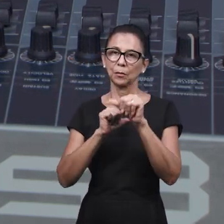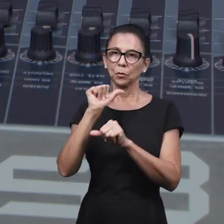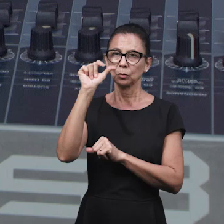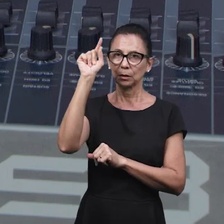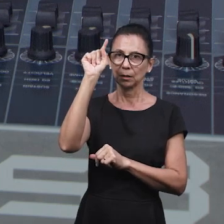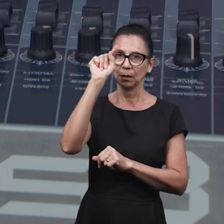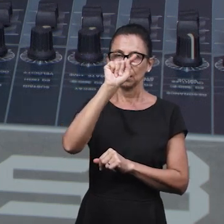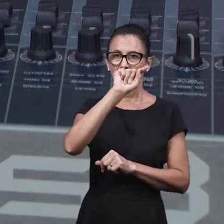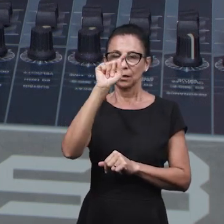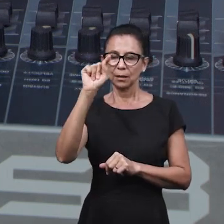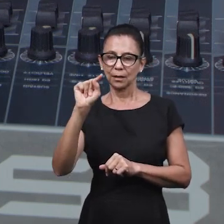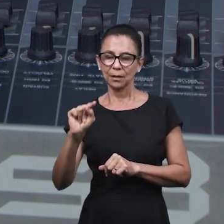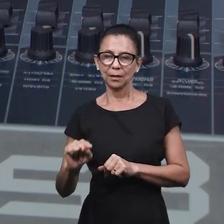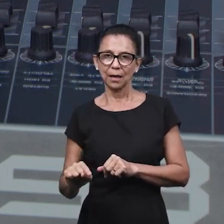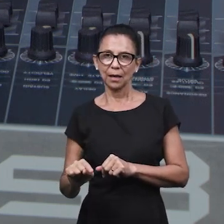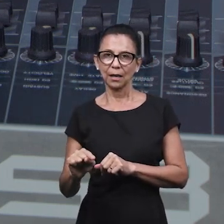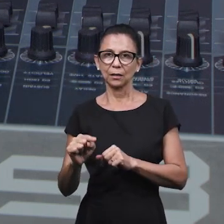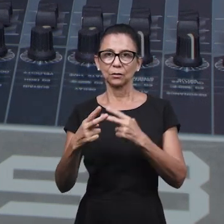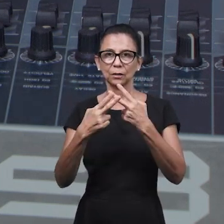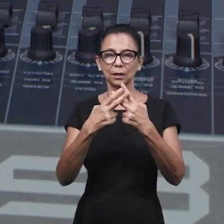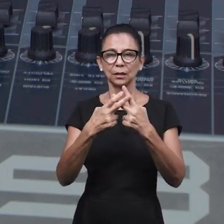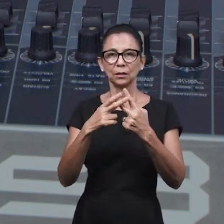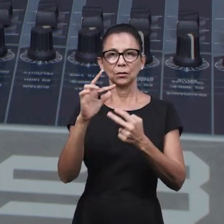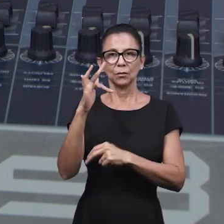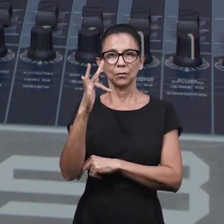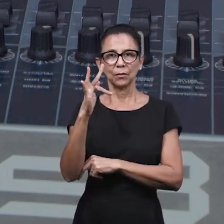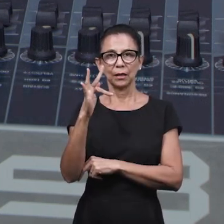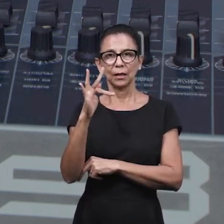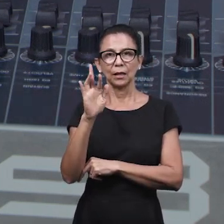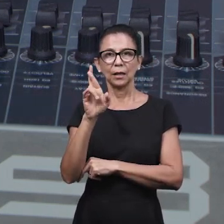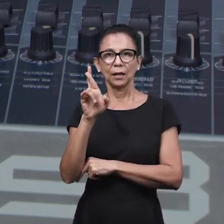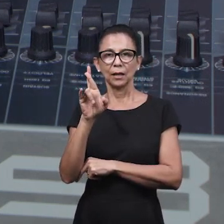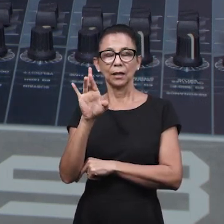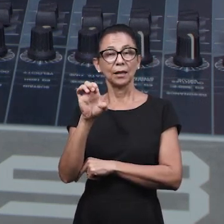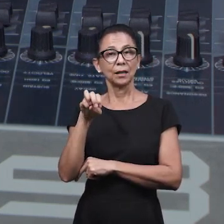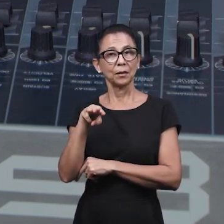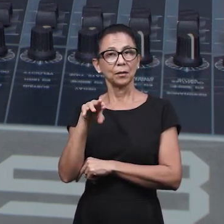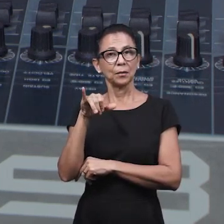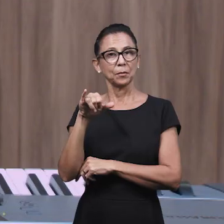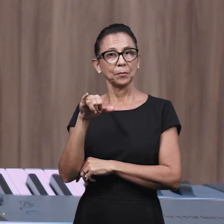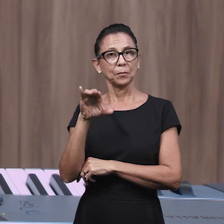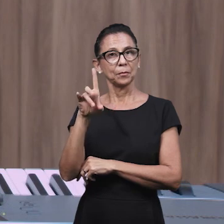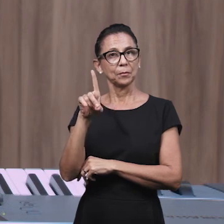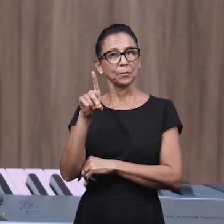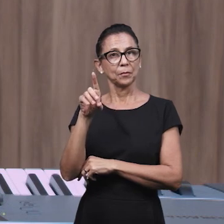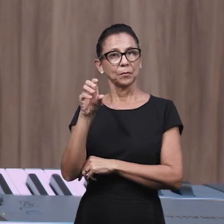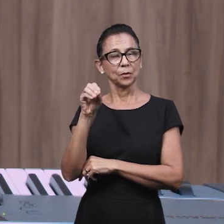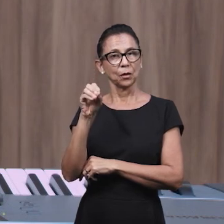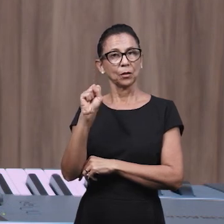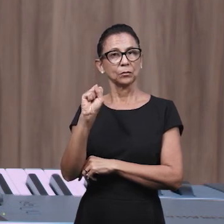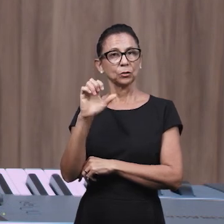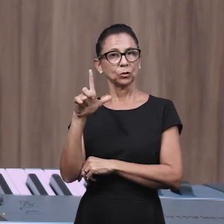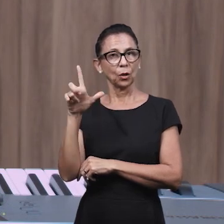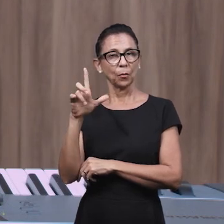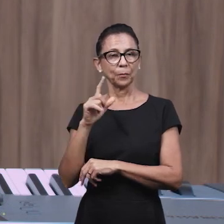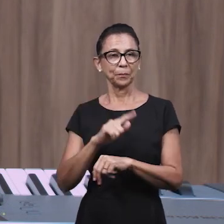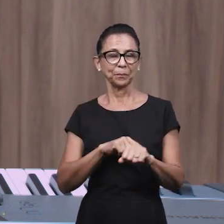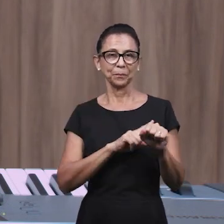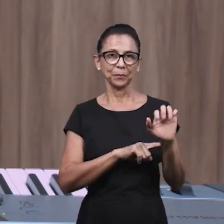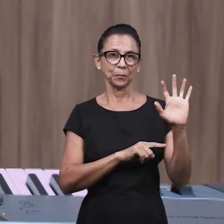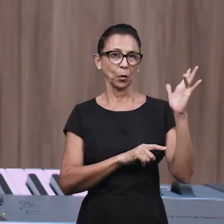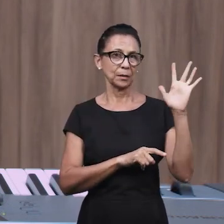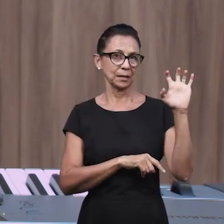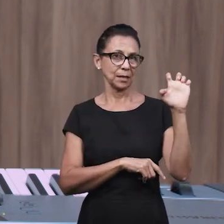Mi, Ré, Dó, Si, Lá e o Sol. Vamos fazer agora com a mão. Nous allons maintenant faire avec la main